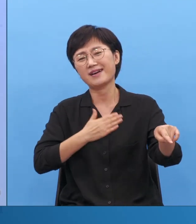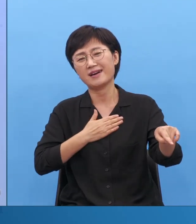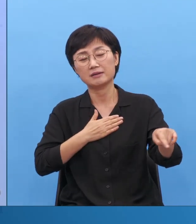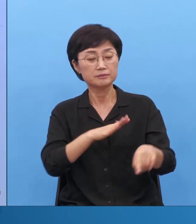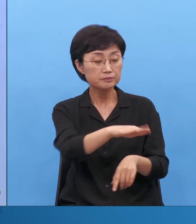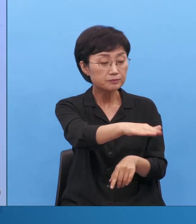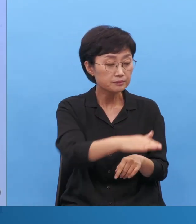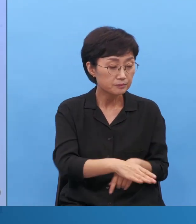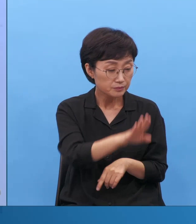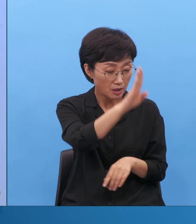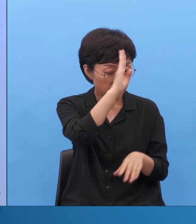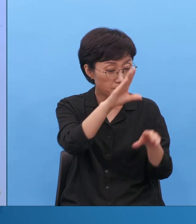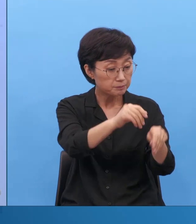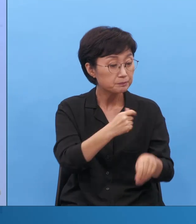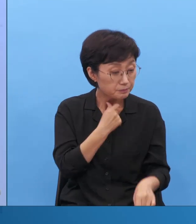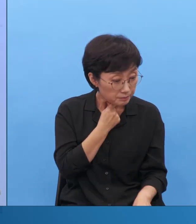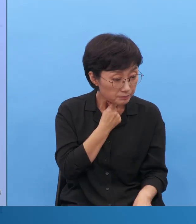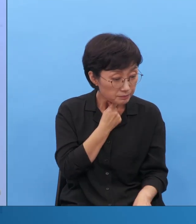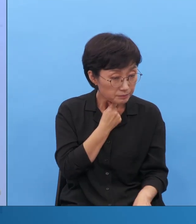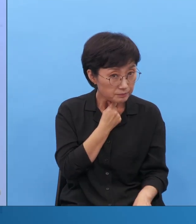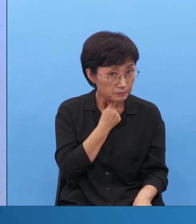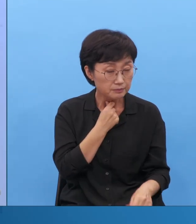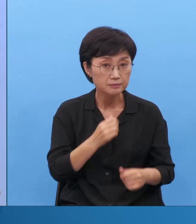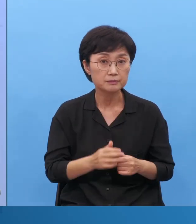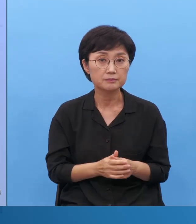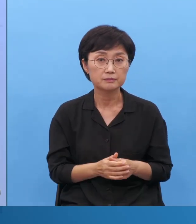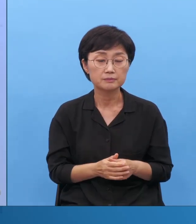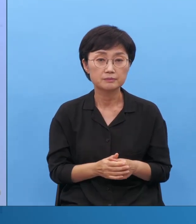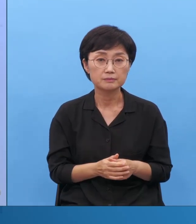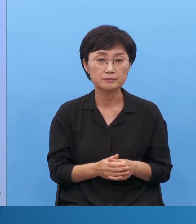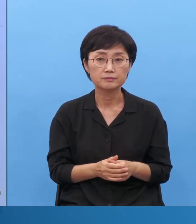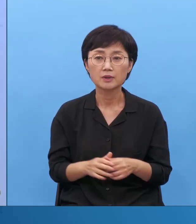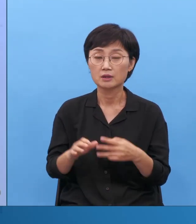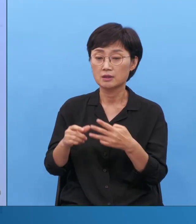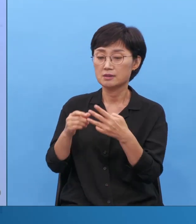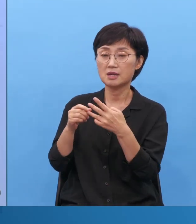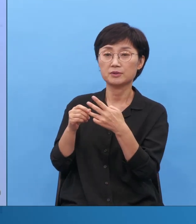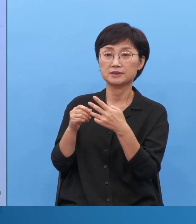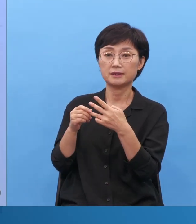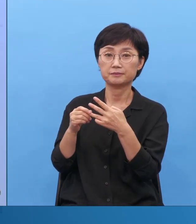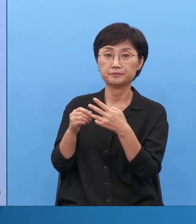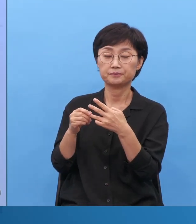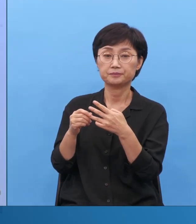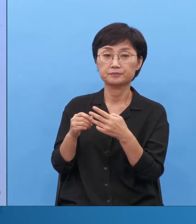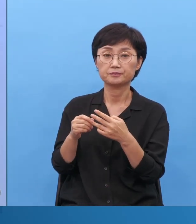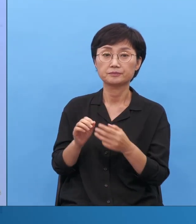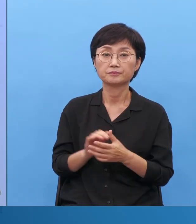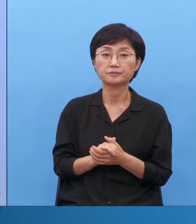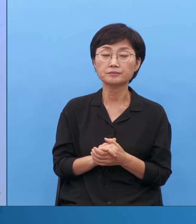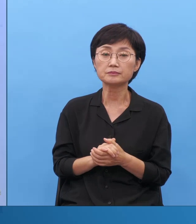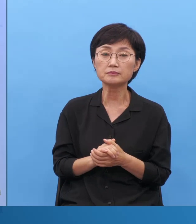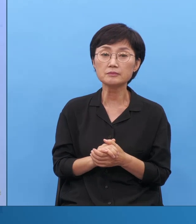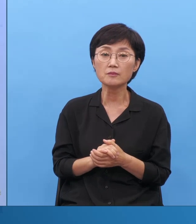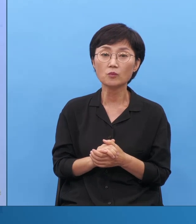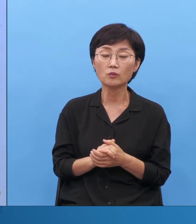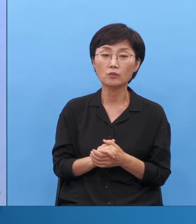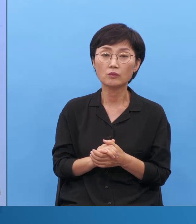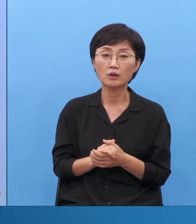that he had this for a long time, he says, "Do you want to get well?" 세 번째가 뭡니까? And then third, 이